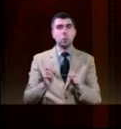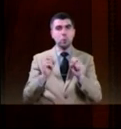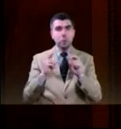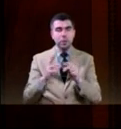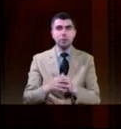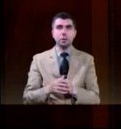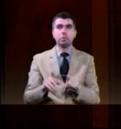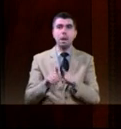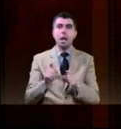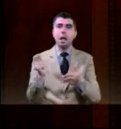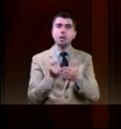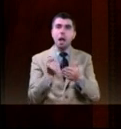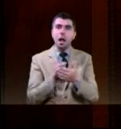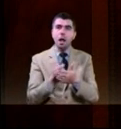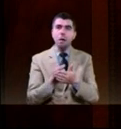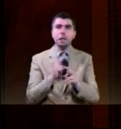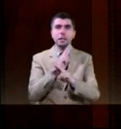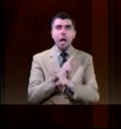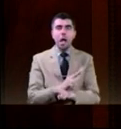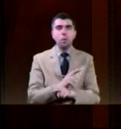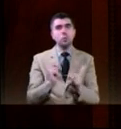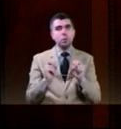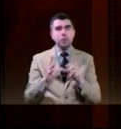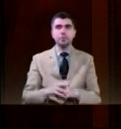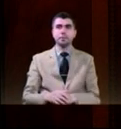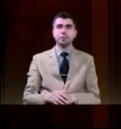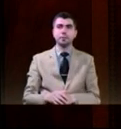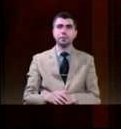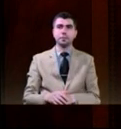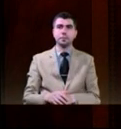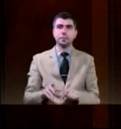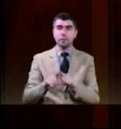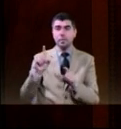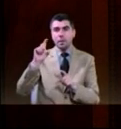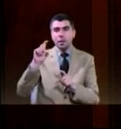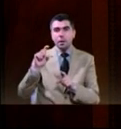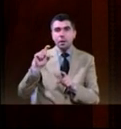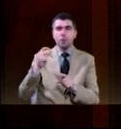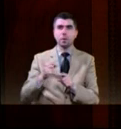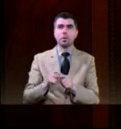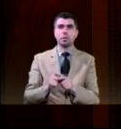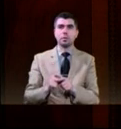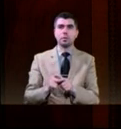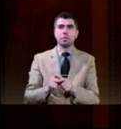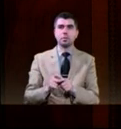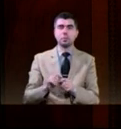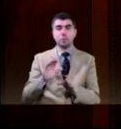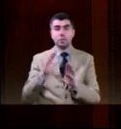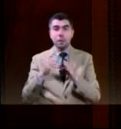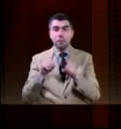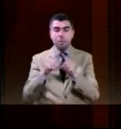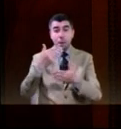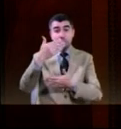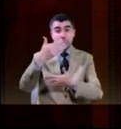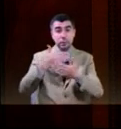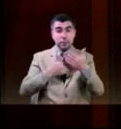هاد الناس يطلبوا تقاعد نسبي، غيمشيو بأقل واحد شوية. راه غادي تكون واحد ملي غادي نحطوا